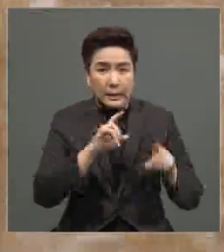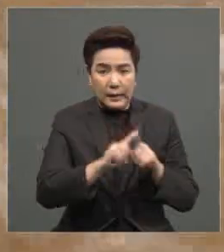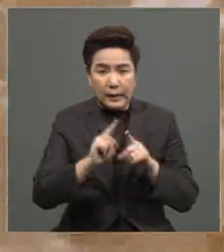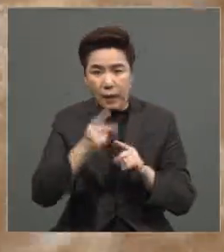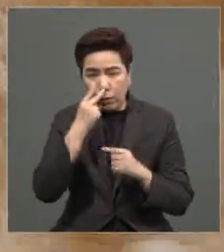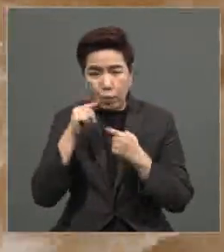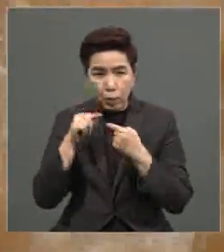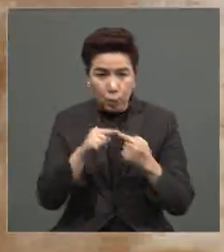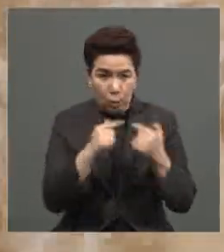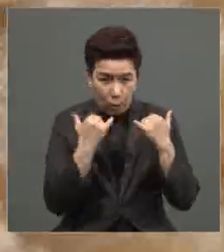อย่างใกล้ชิดด้วยในช่วงนี้นะคะ